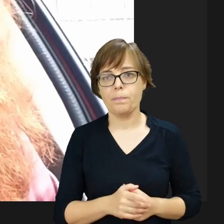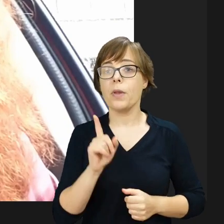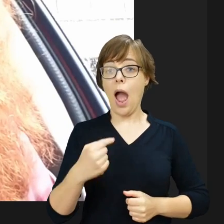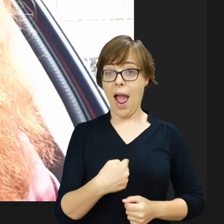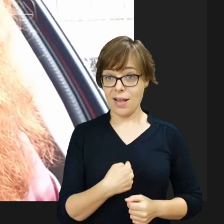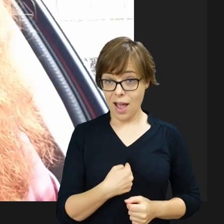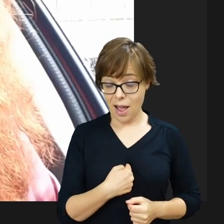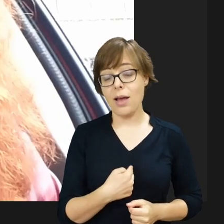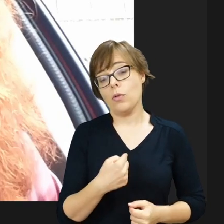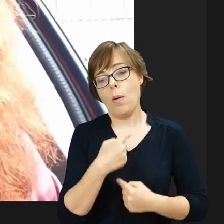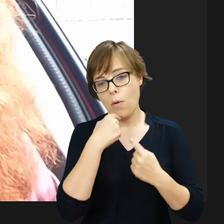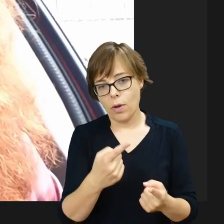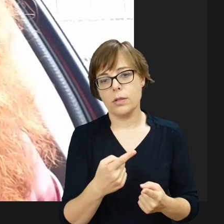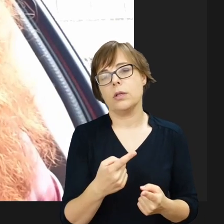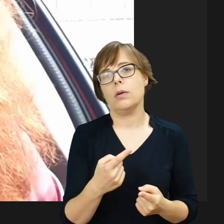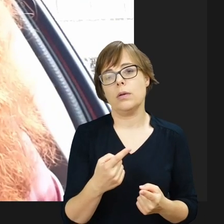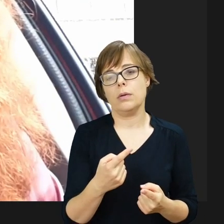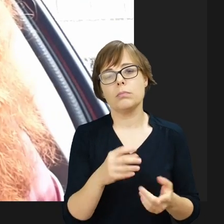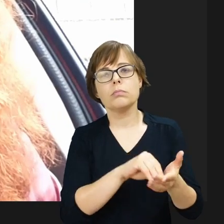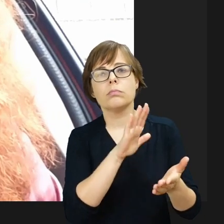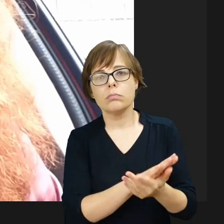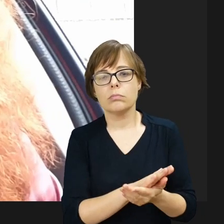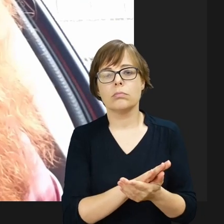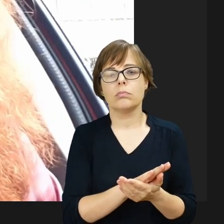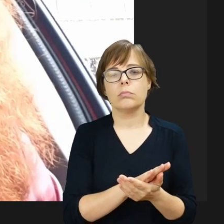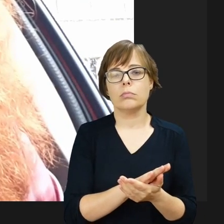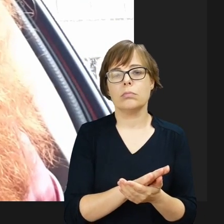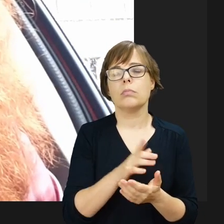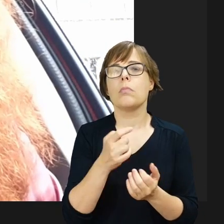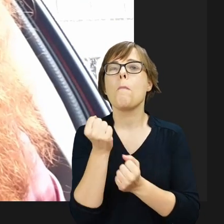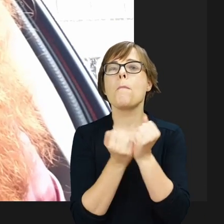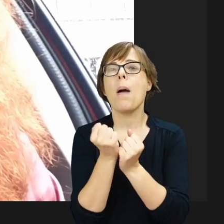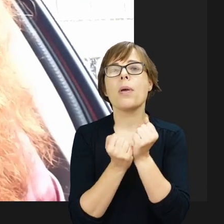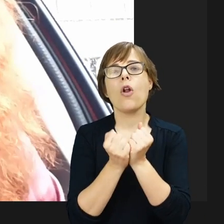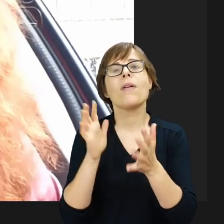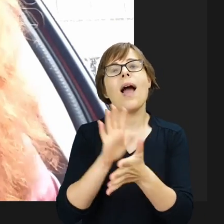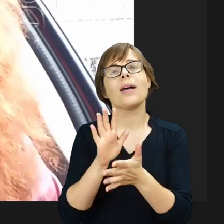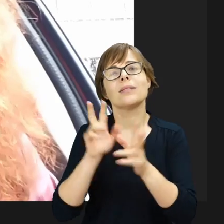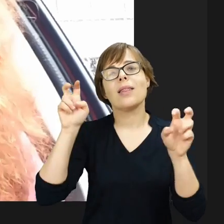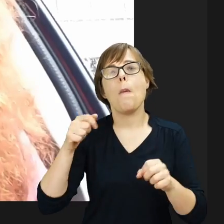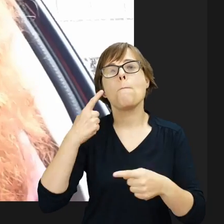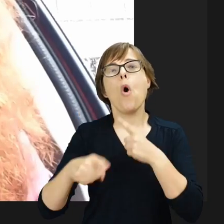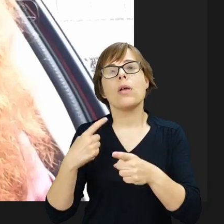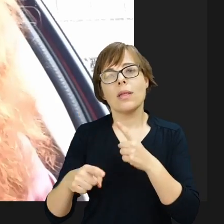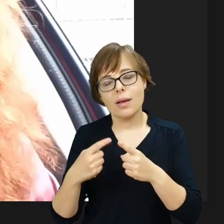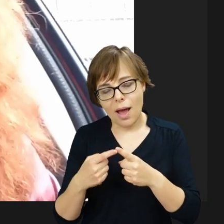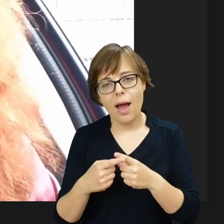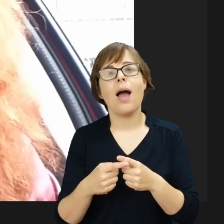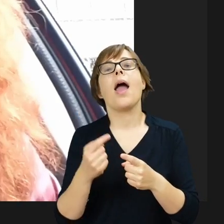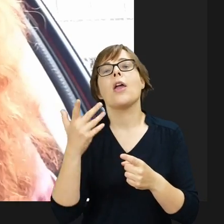dane dotyczące sprzedaży egzemplarzy papierowych polityki i liczbę subskrybentów